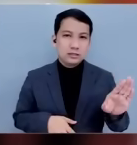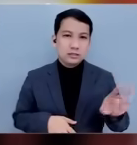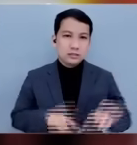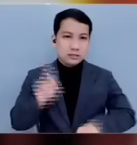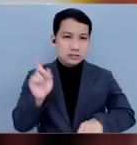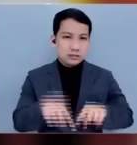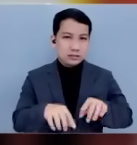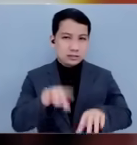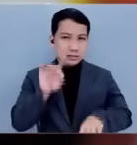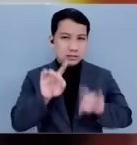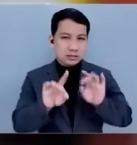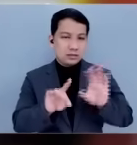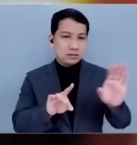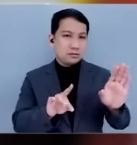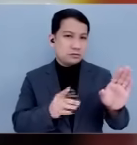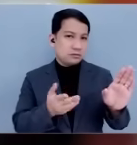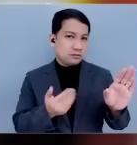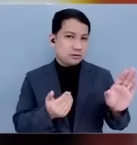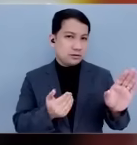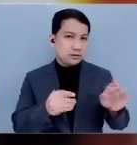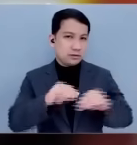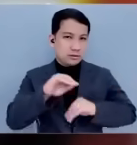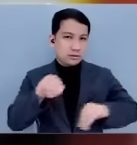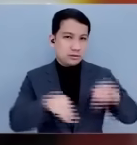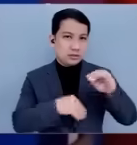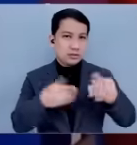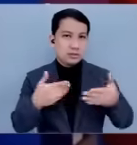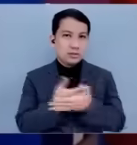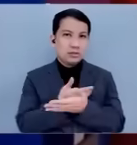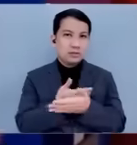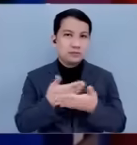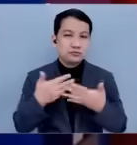machine, ay papalitan po natin ng another machines.